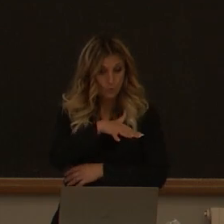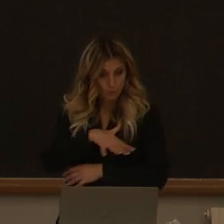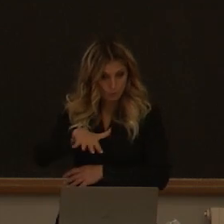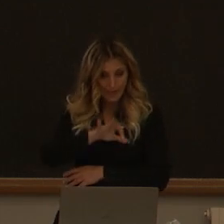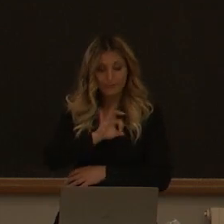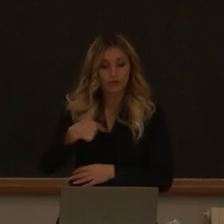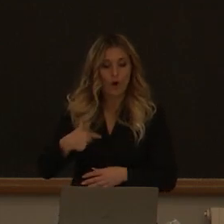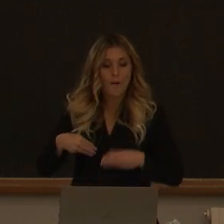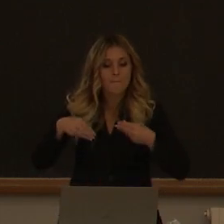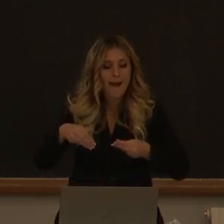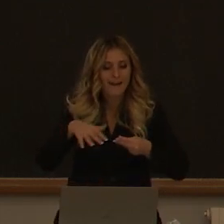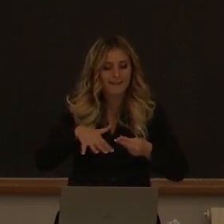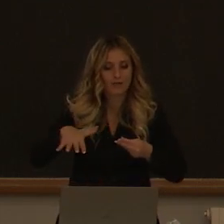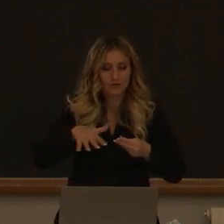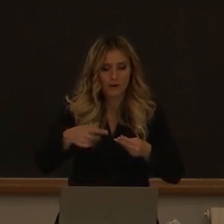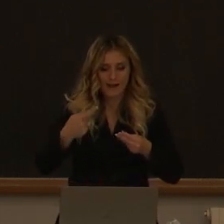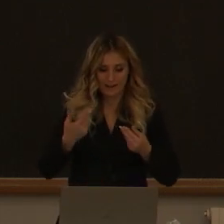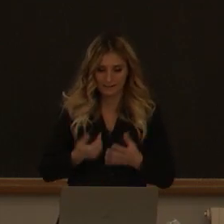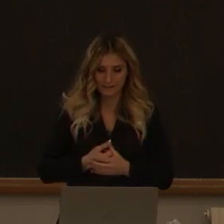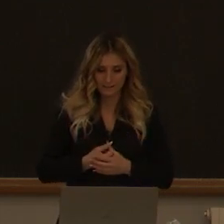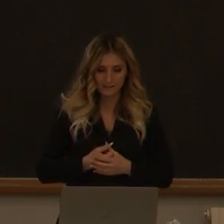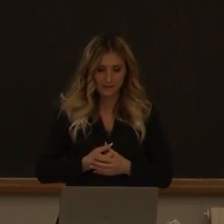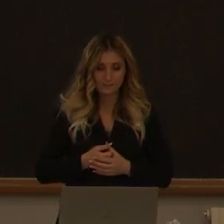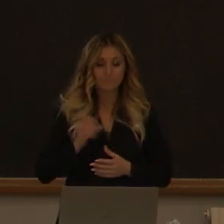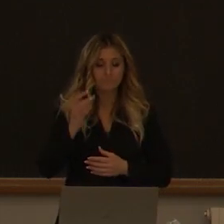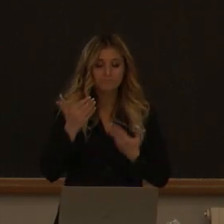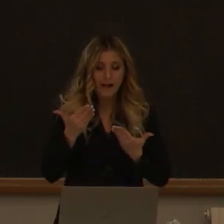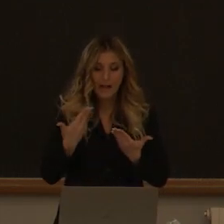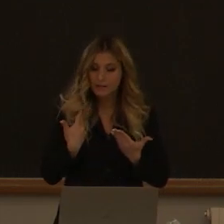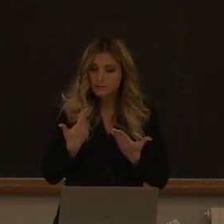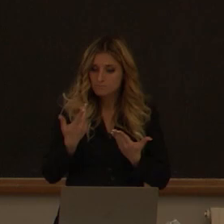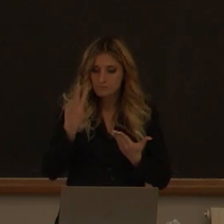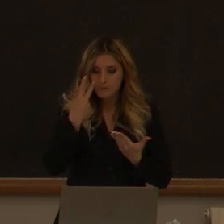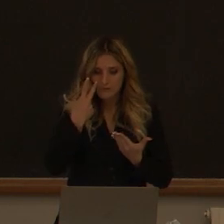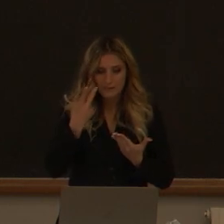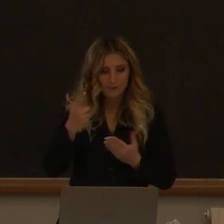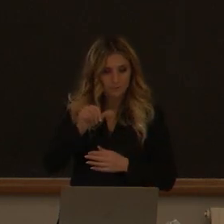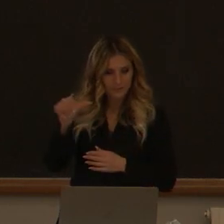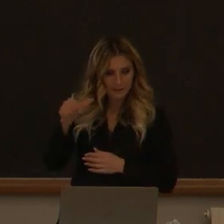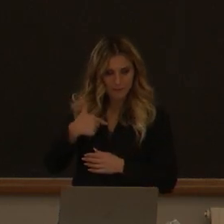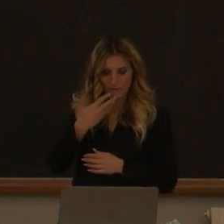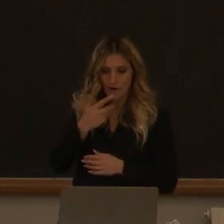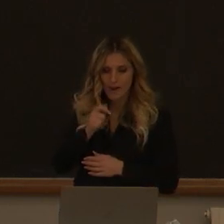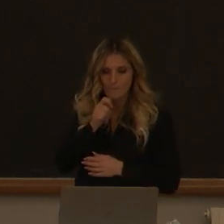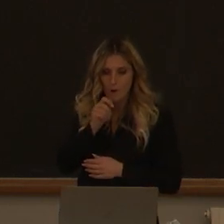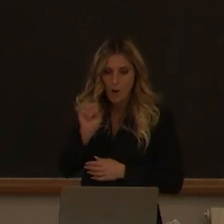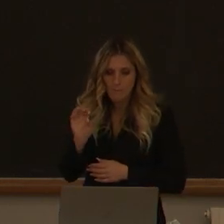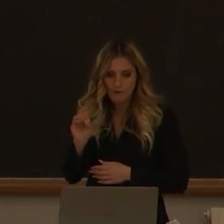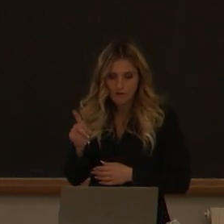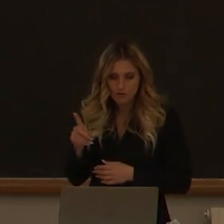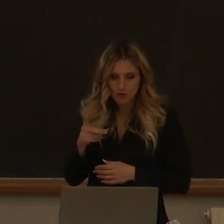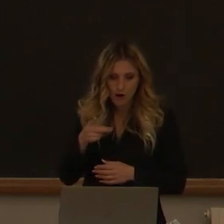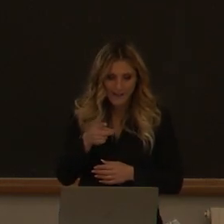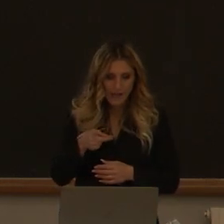dei partecipanti a questo talk, magari darei la parola un attimo al professor Gianzanti, se